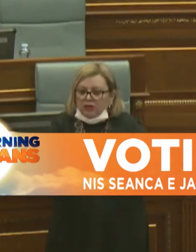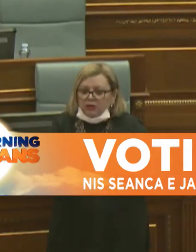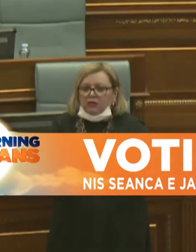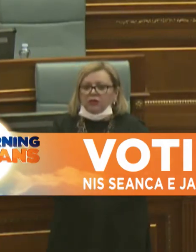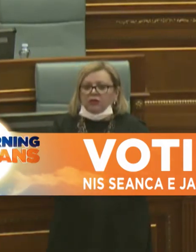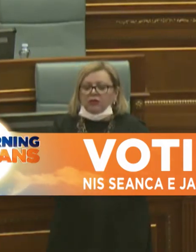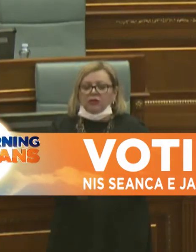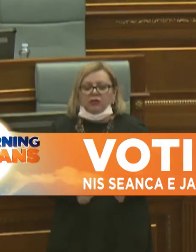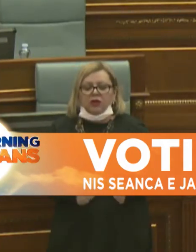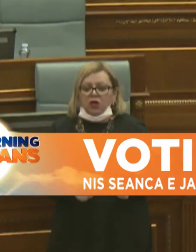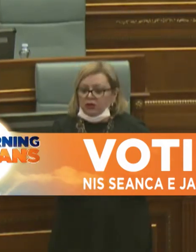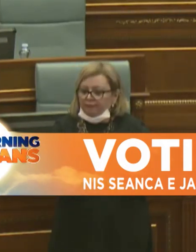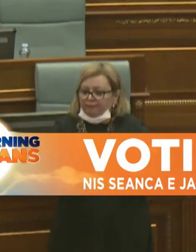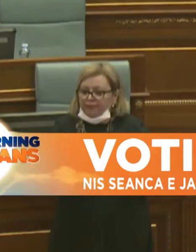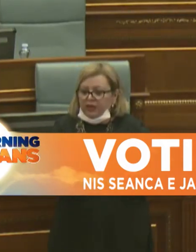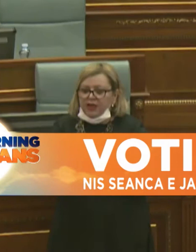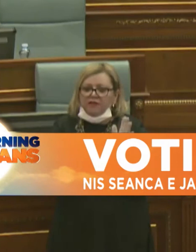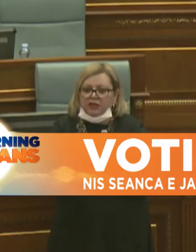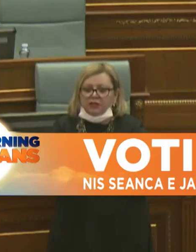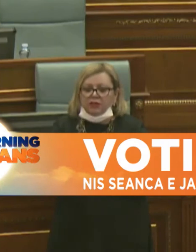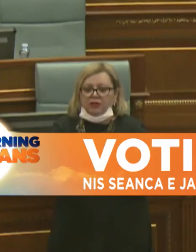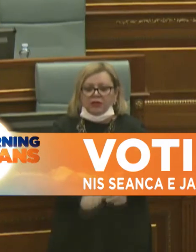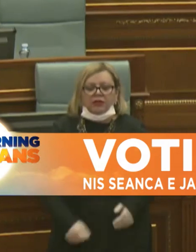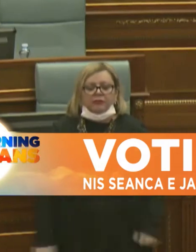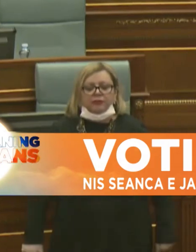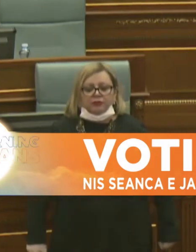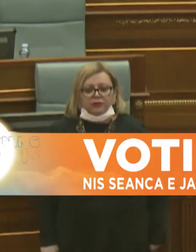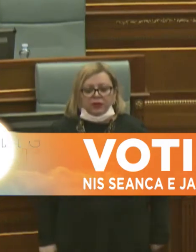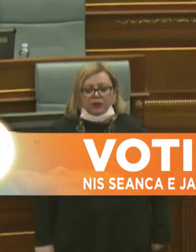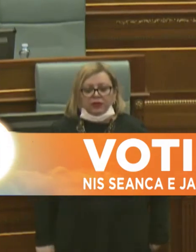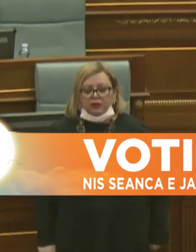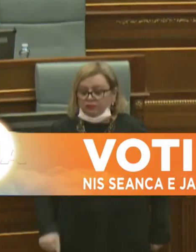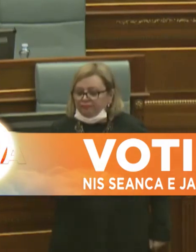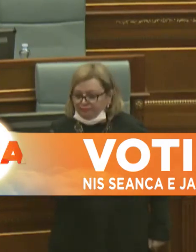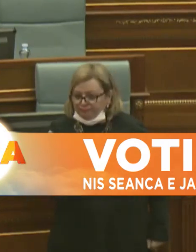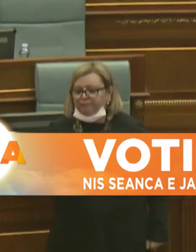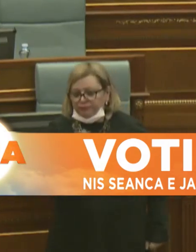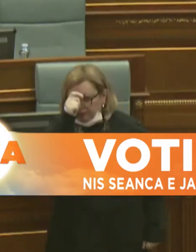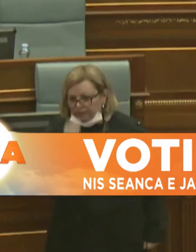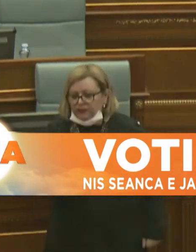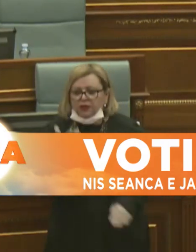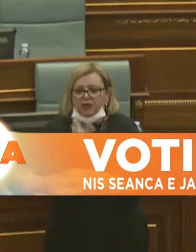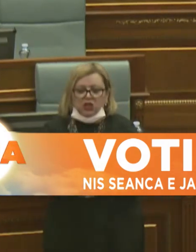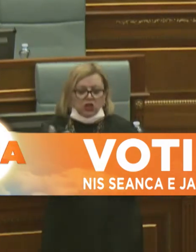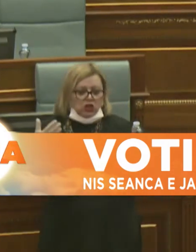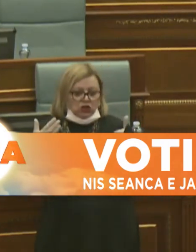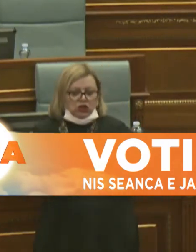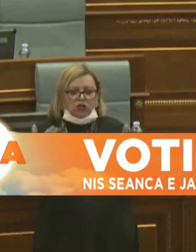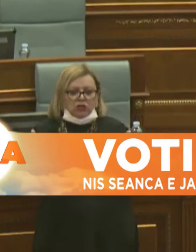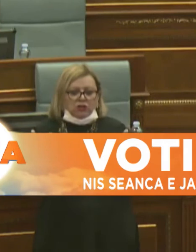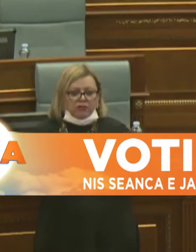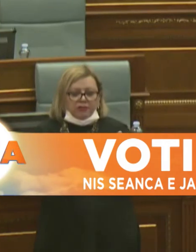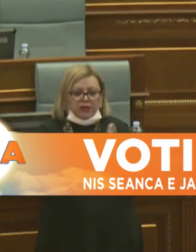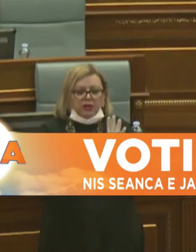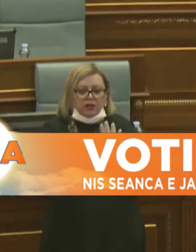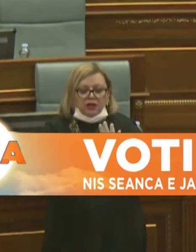edhe dëmën që vinë nga nënvlerësimi i rrezikut. Këto të nderuar deputet janë 6 masat e planit për